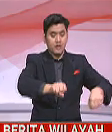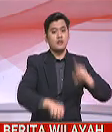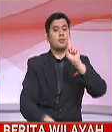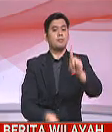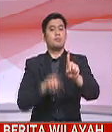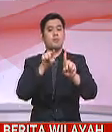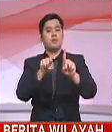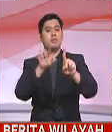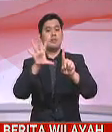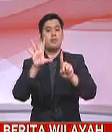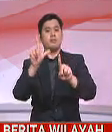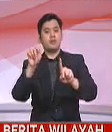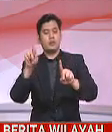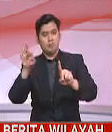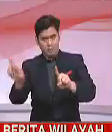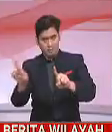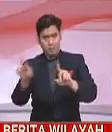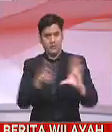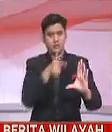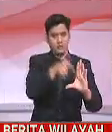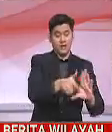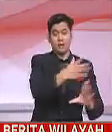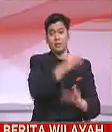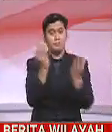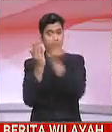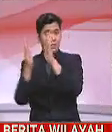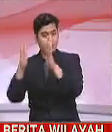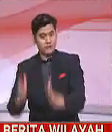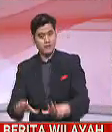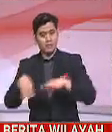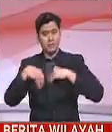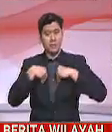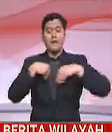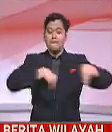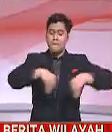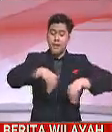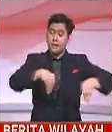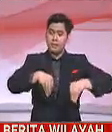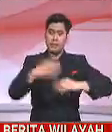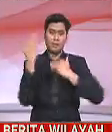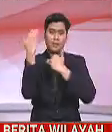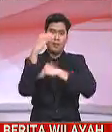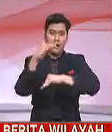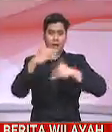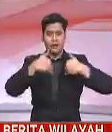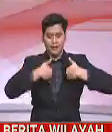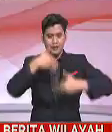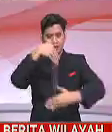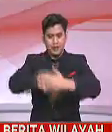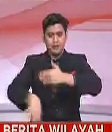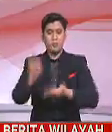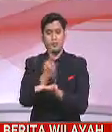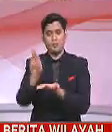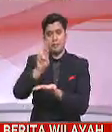petrol. Sementara itu, rata-rata pelajar menyambut baik usaha itu saat pergerakan mereka terbatas hanya di dalam kampus. Semua